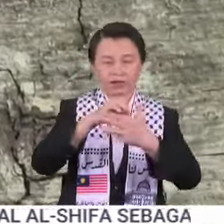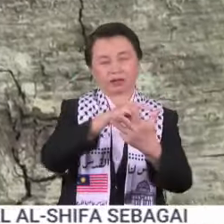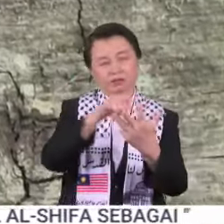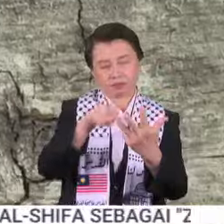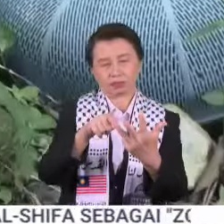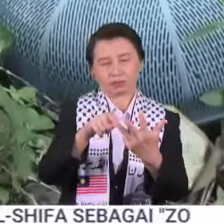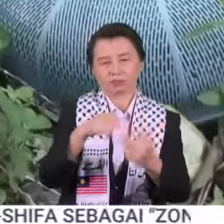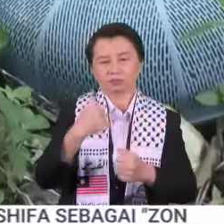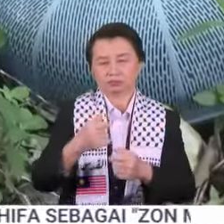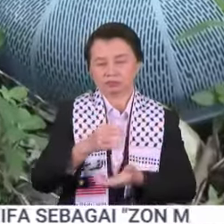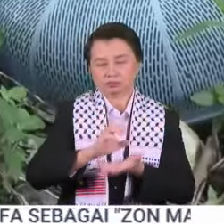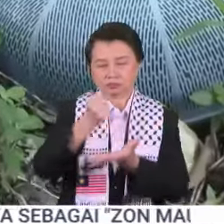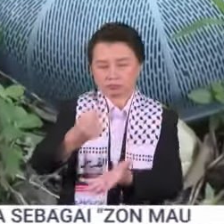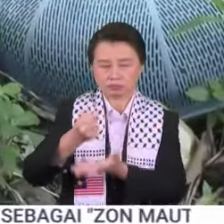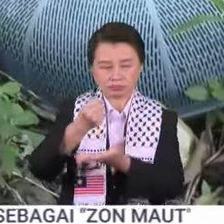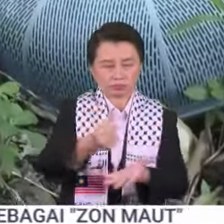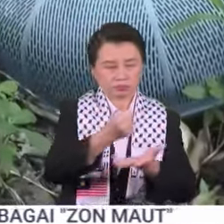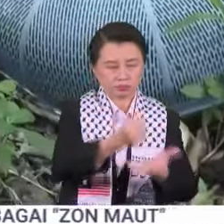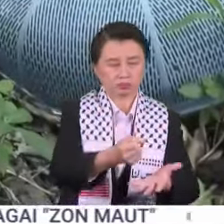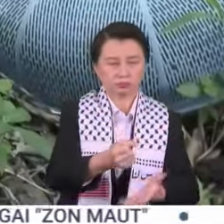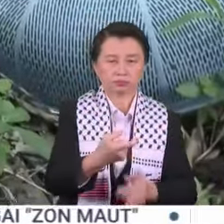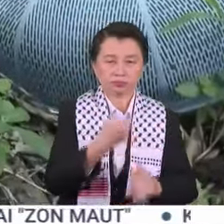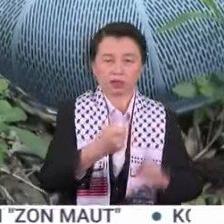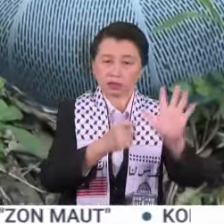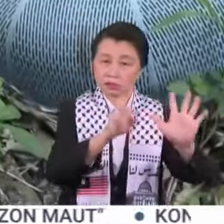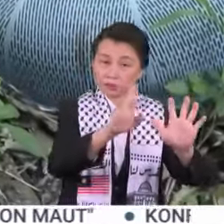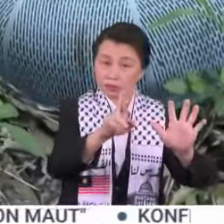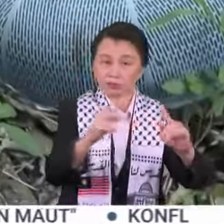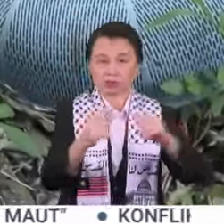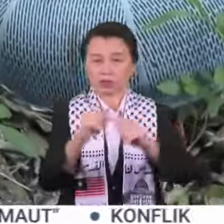kepada setiap peneroka terlibat bermula daripada RM5,000 hingga